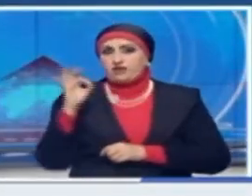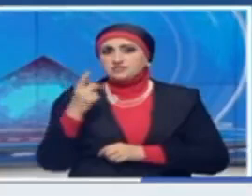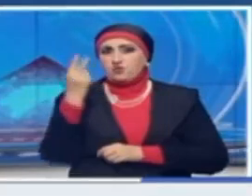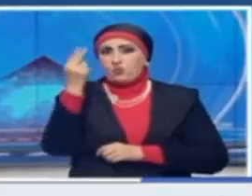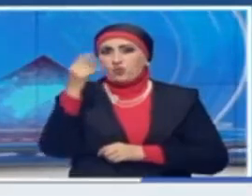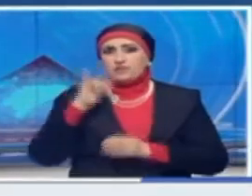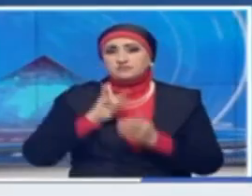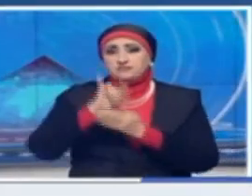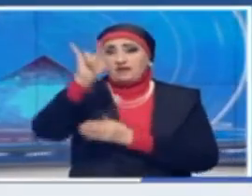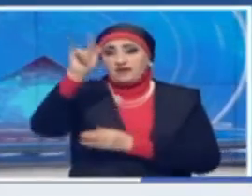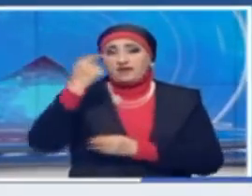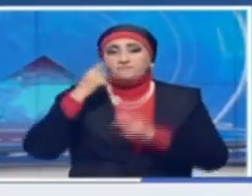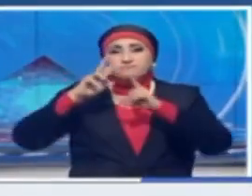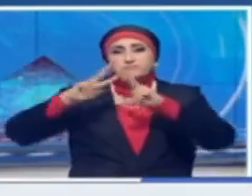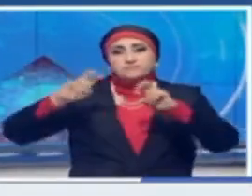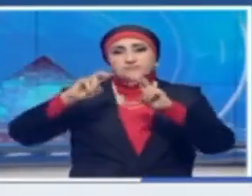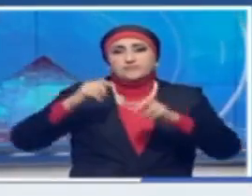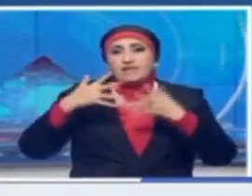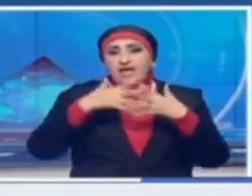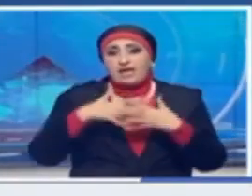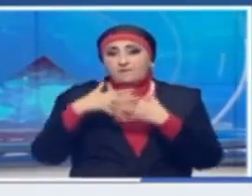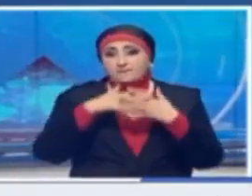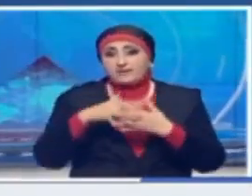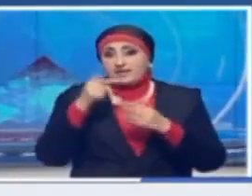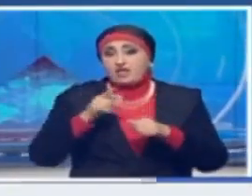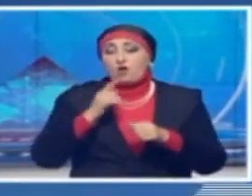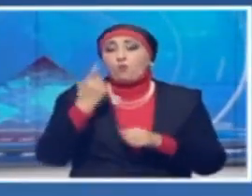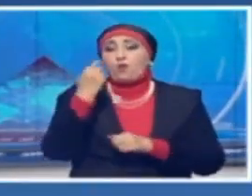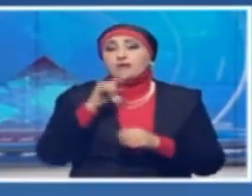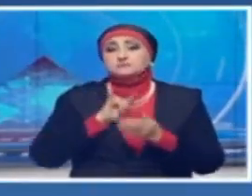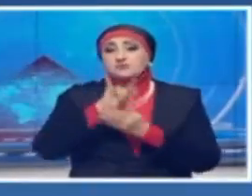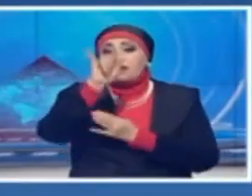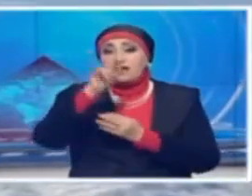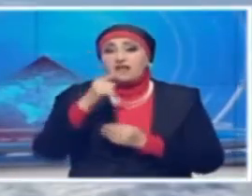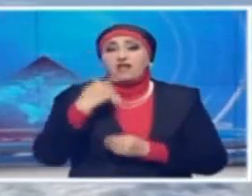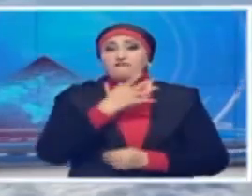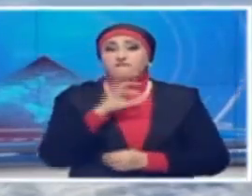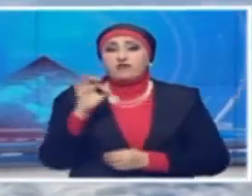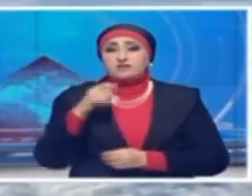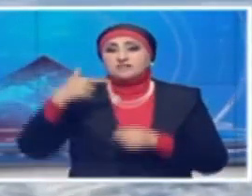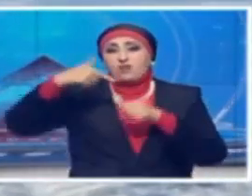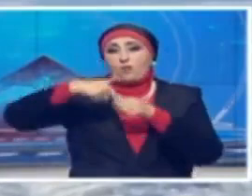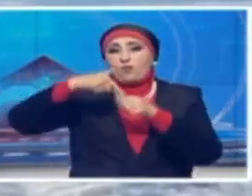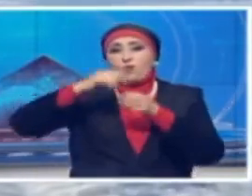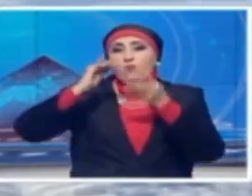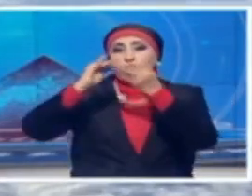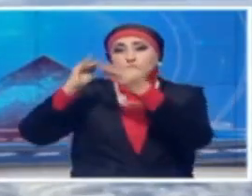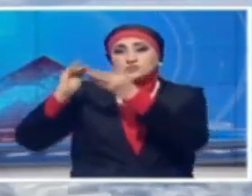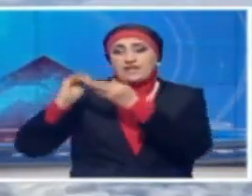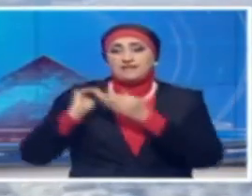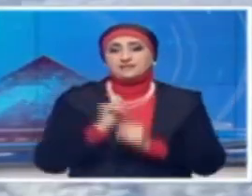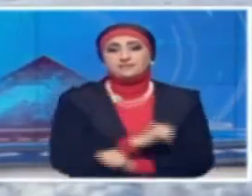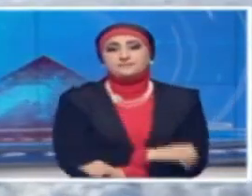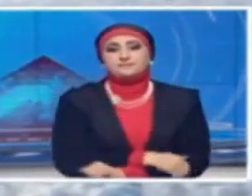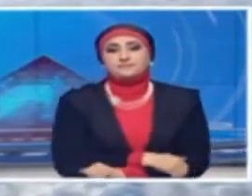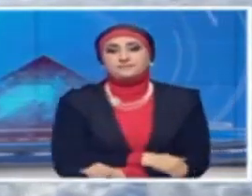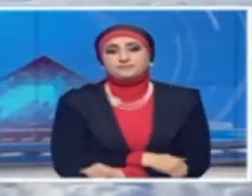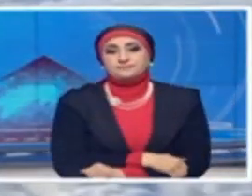فرنسيتين وطائرتي استطلاع أمريكيتين وطائرة فرنسية للتزود بالوقود.